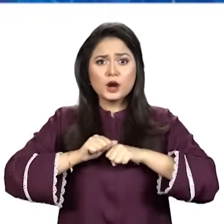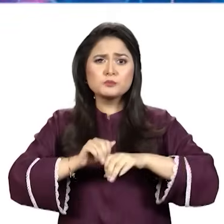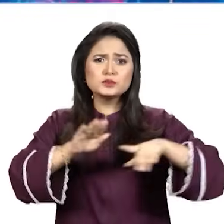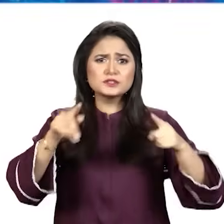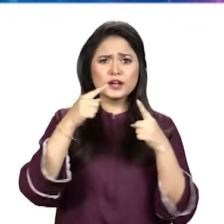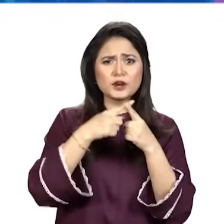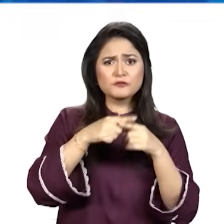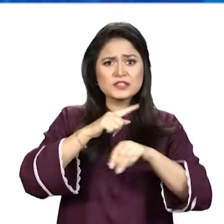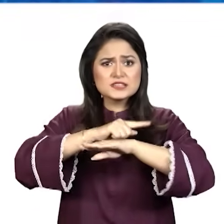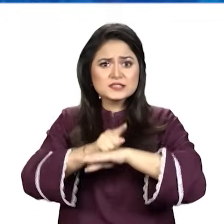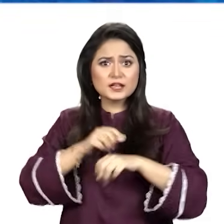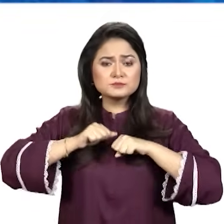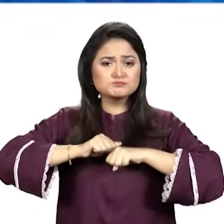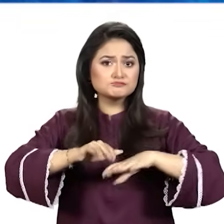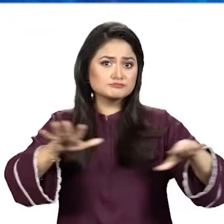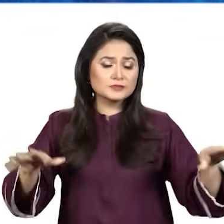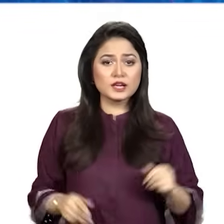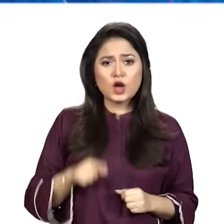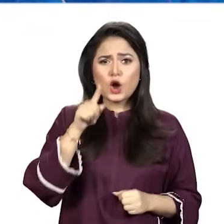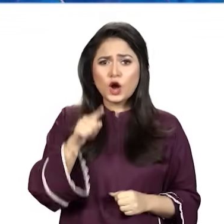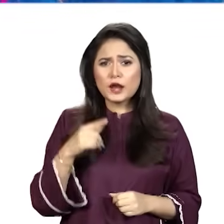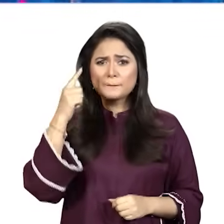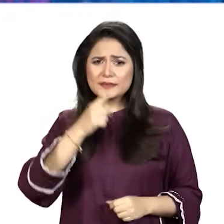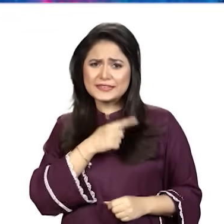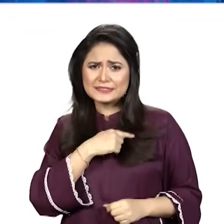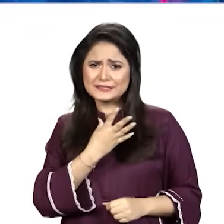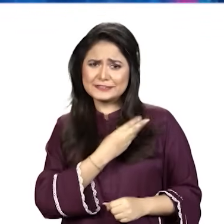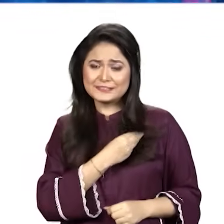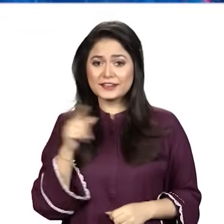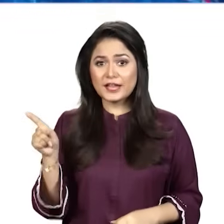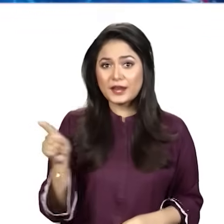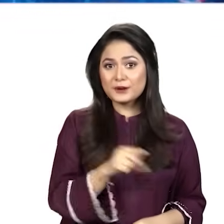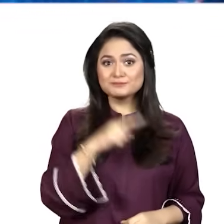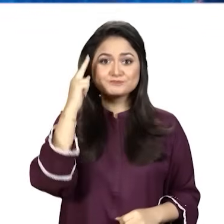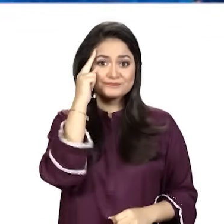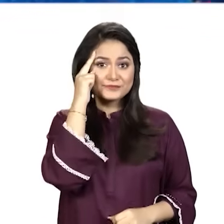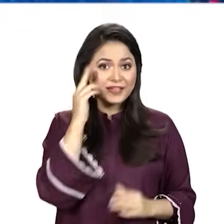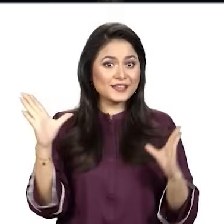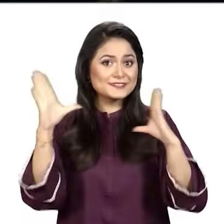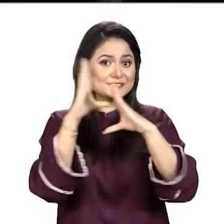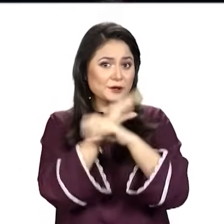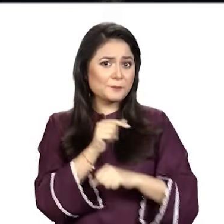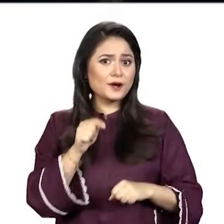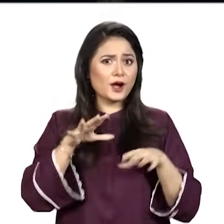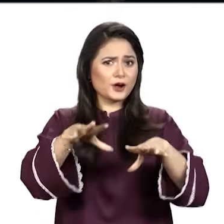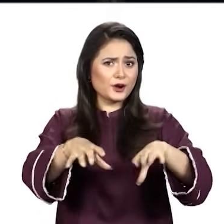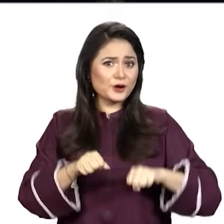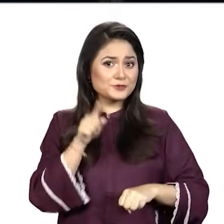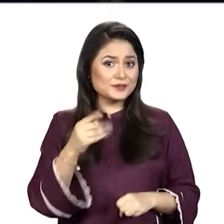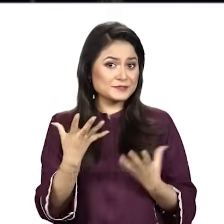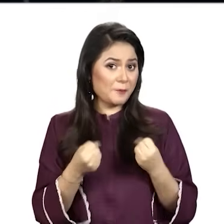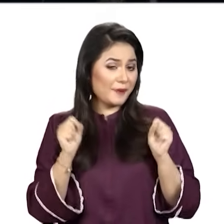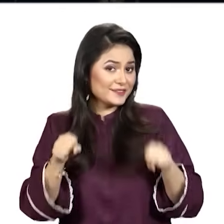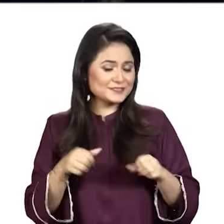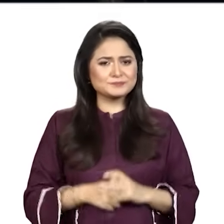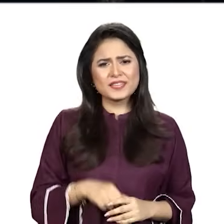ये अरबों सिग्नल्स फी सेकंड प्रोसेस करता है और आपके दिल की धड़कन से लेकर आपके तखय्युल तक हर चीज का कंट्रोल इसके